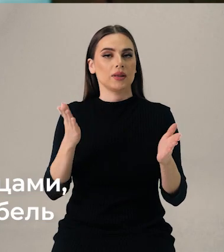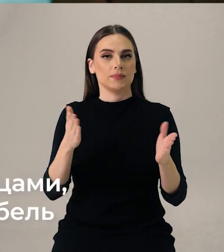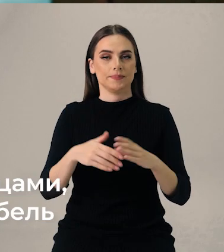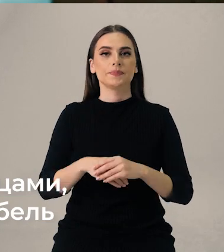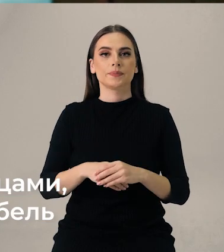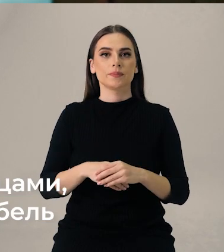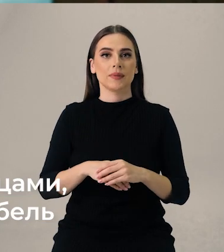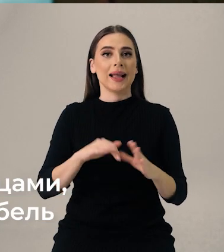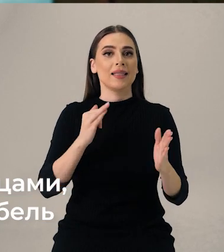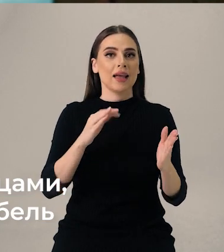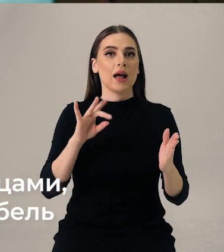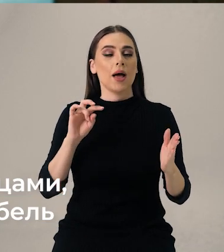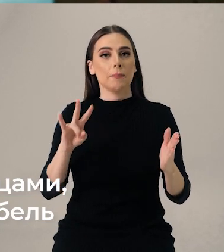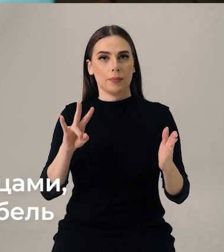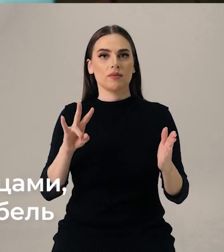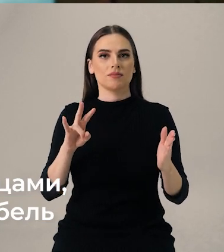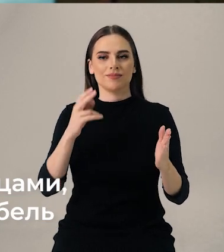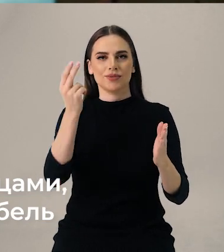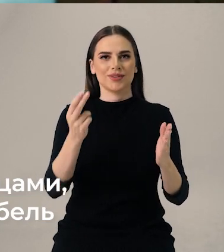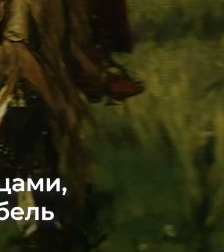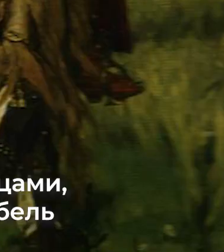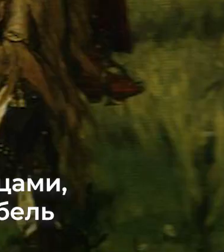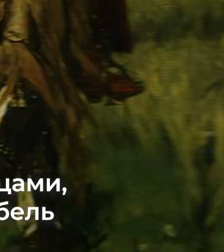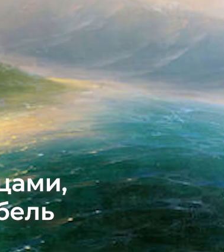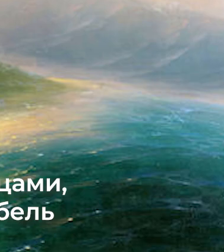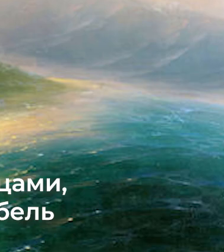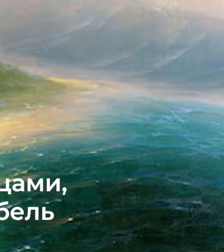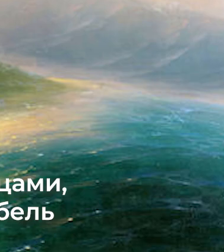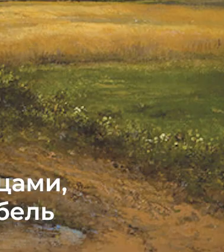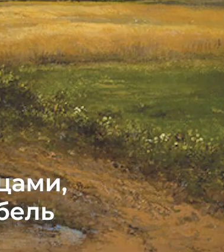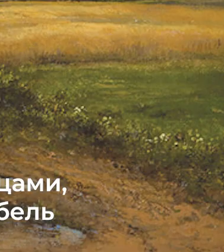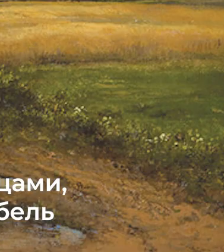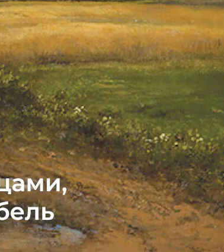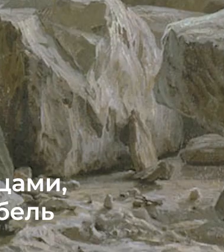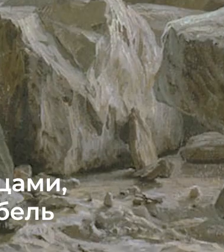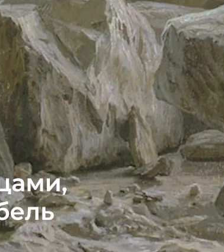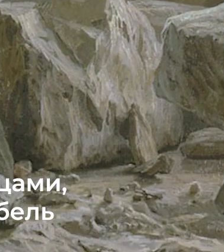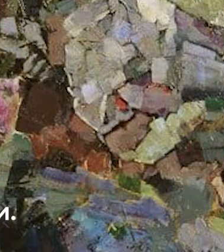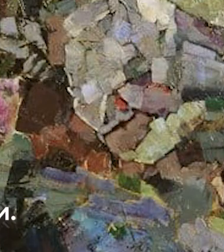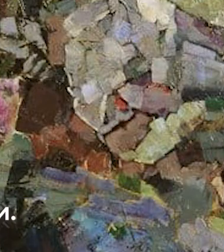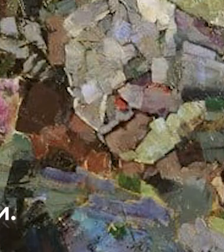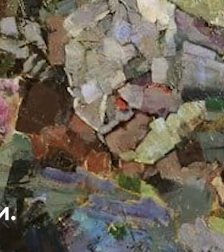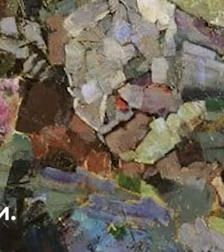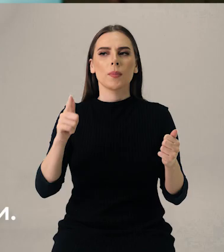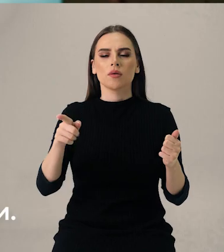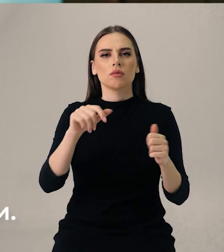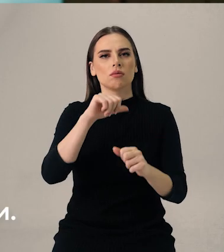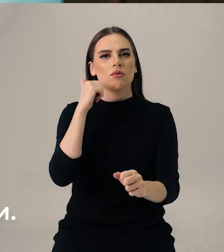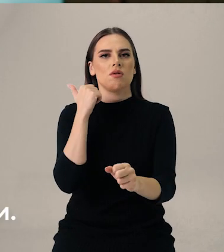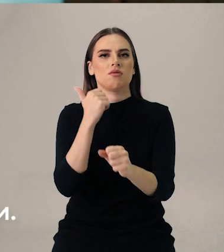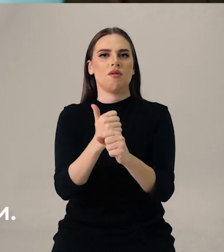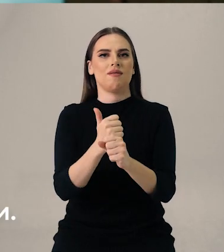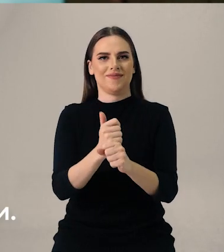Илья Репин, наряду с такими российскими живописцами, как Васнецов, Айвазовский, Саврасов, Крамской, Врубель, один из главных